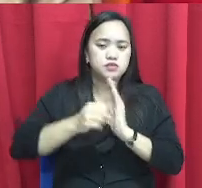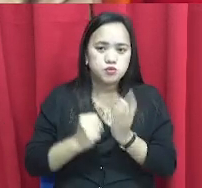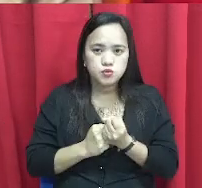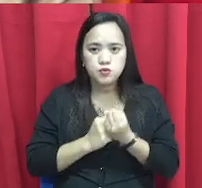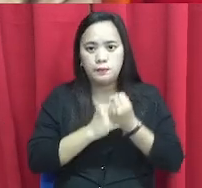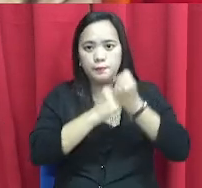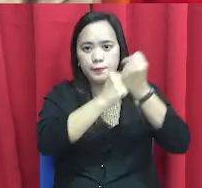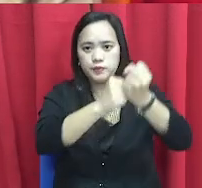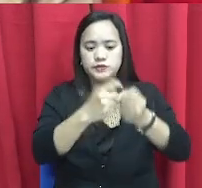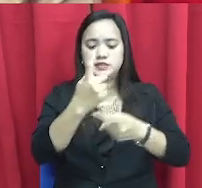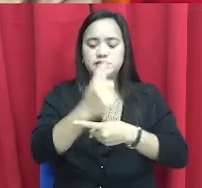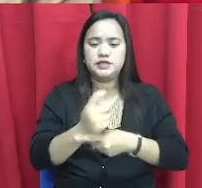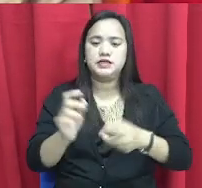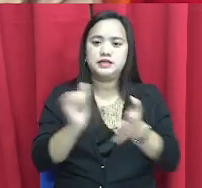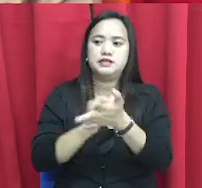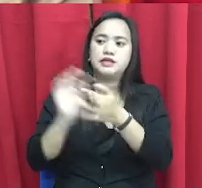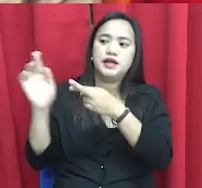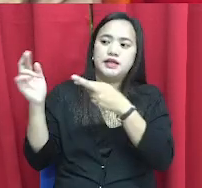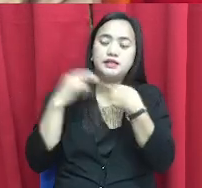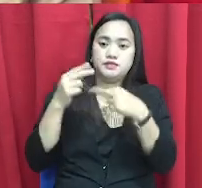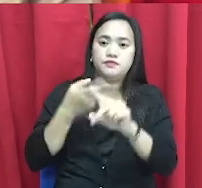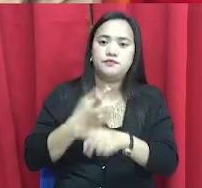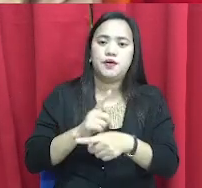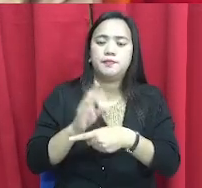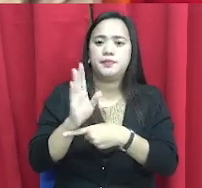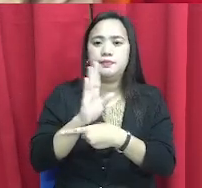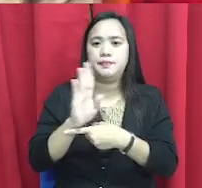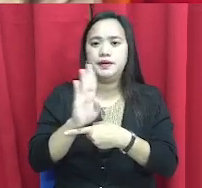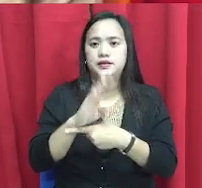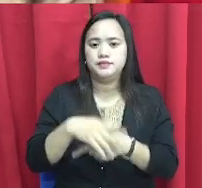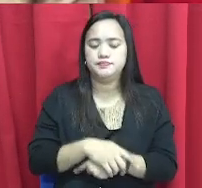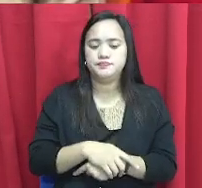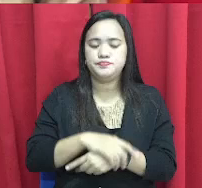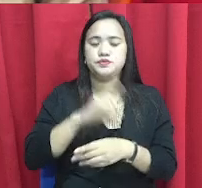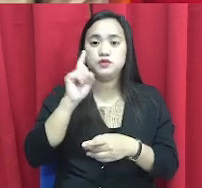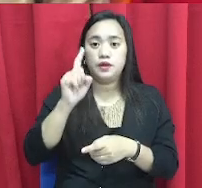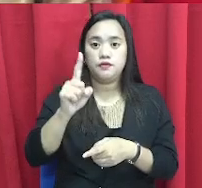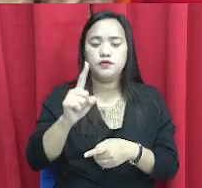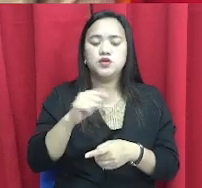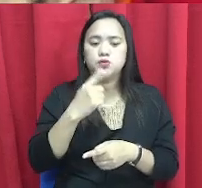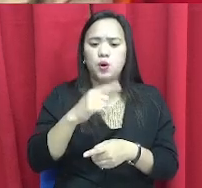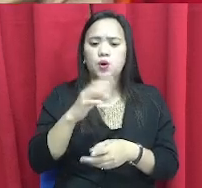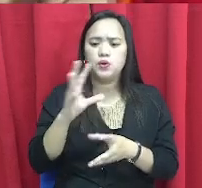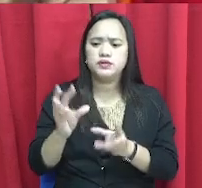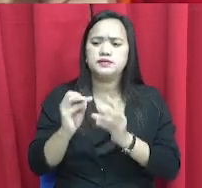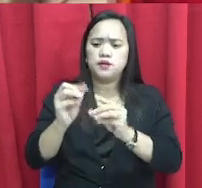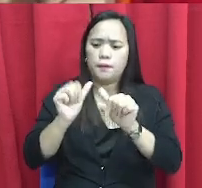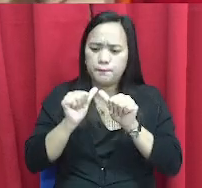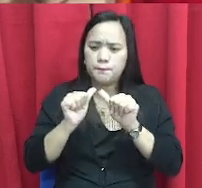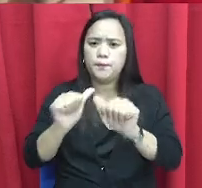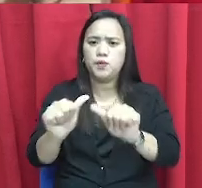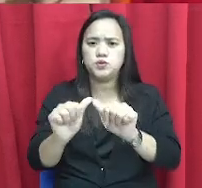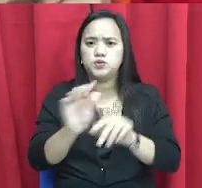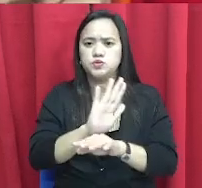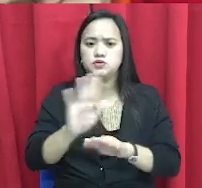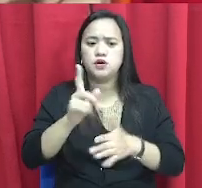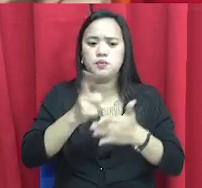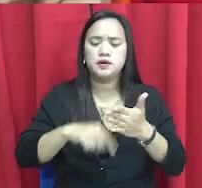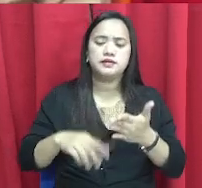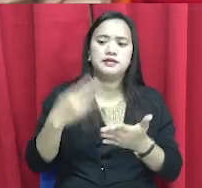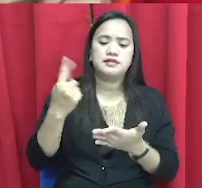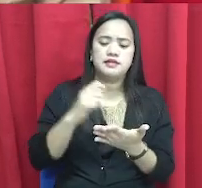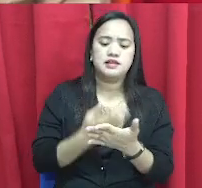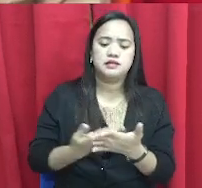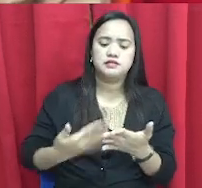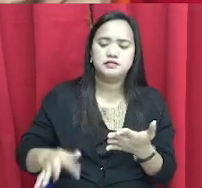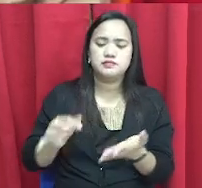mo pa rin yung training na Natanggap niya sa balikatan Ikaw din ang unang-unang mag-insist na anak ano ba yung mga napag-aralan niyo